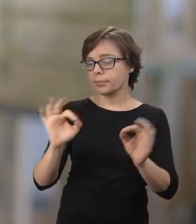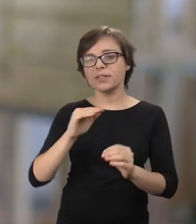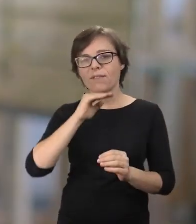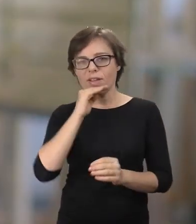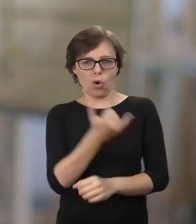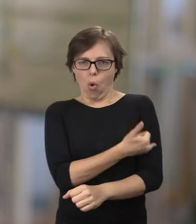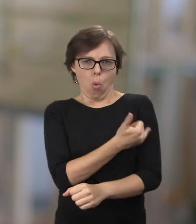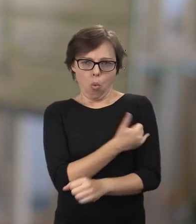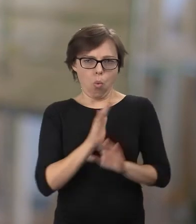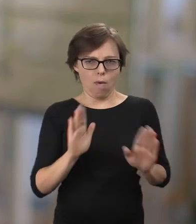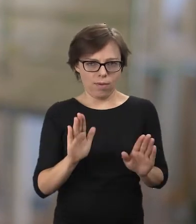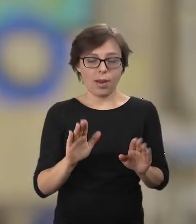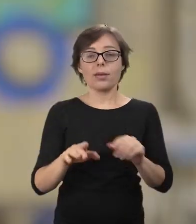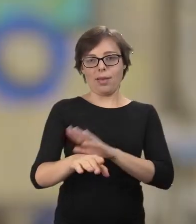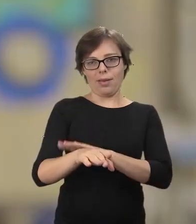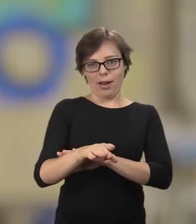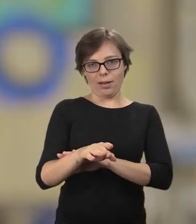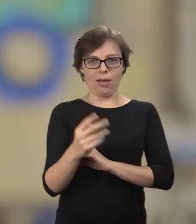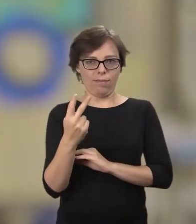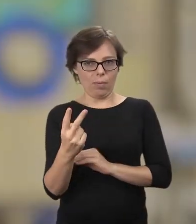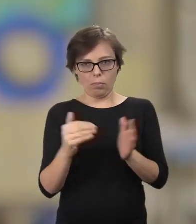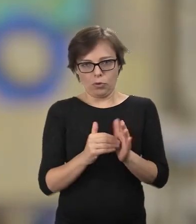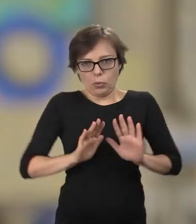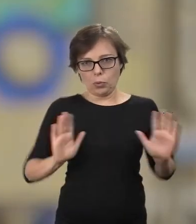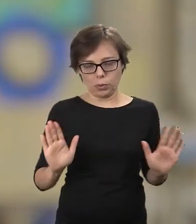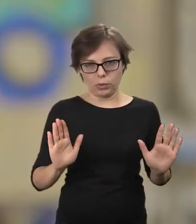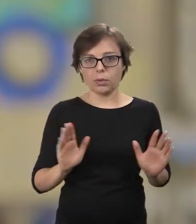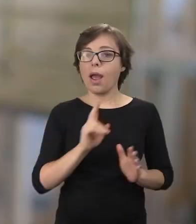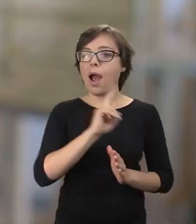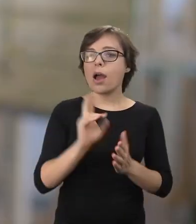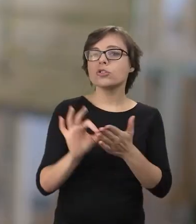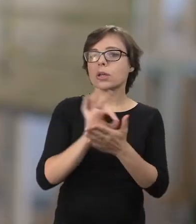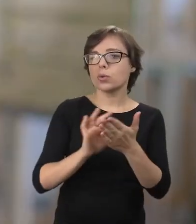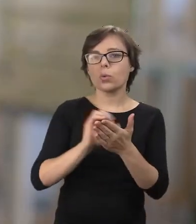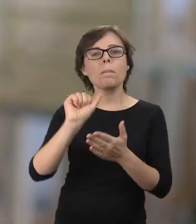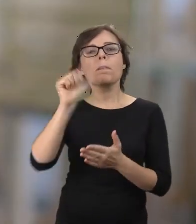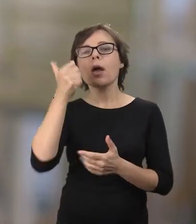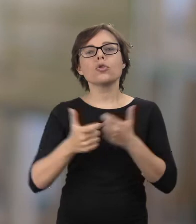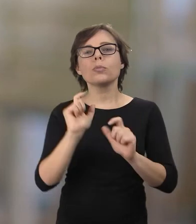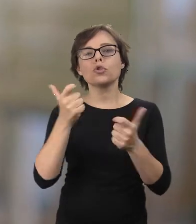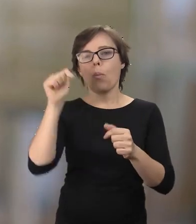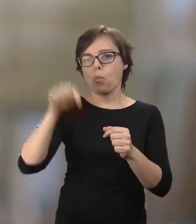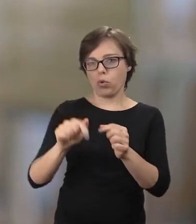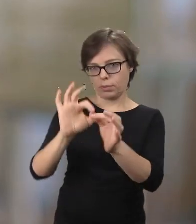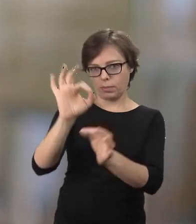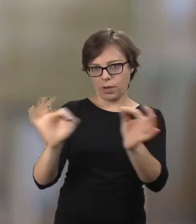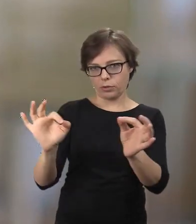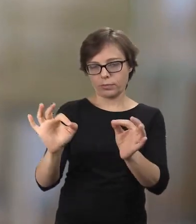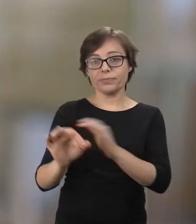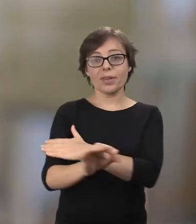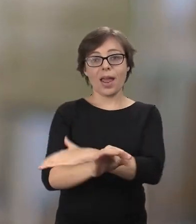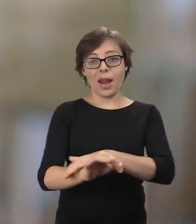wystarczy zwyczajny ołówek i nasza ręka. Każdy rysunek w zasadzie zaczynamy od pomiaru. Ręka musi